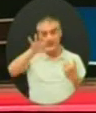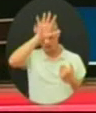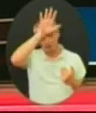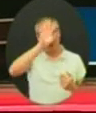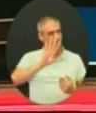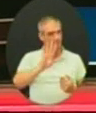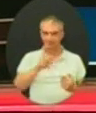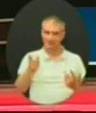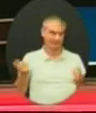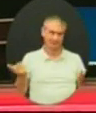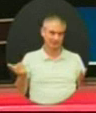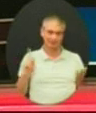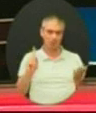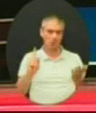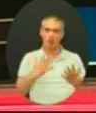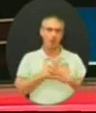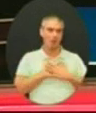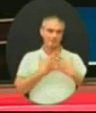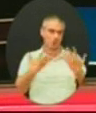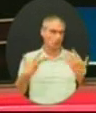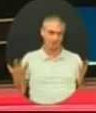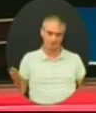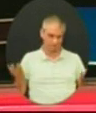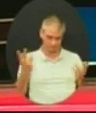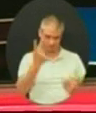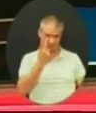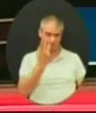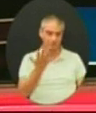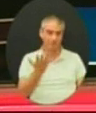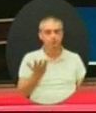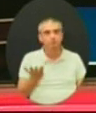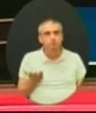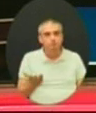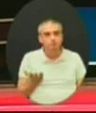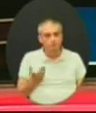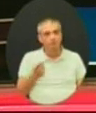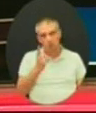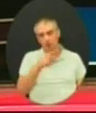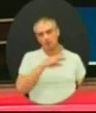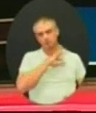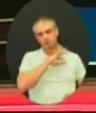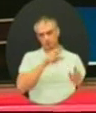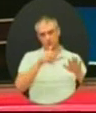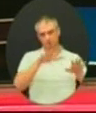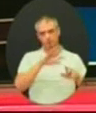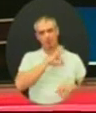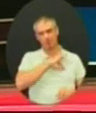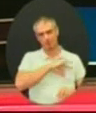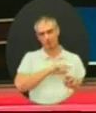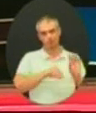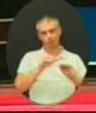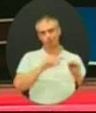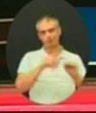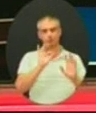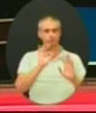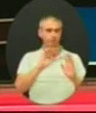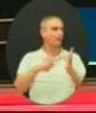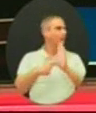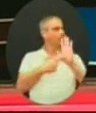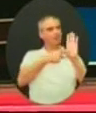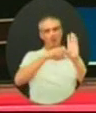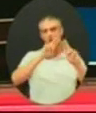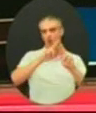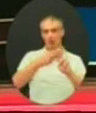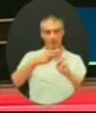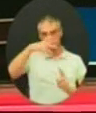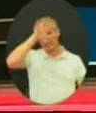וביבי זה לא סיפור של אהבה גדולה כמובן, בואו נאמר שזה גם משמש אותו לכל מיני טעמים, בעיקר בזירה הבינלאומית, איראן